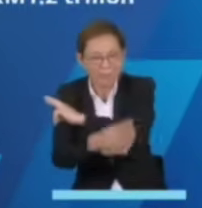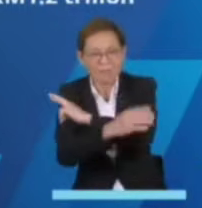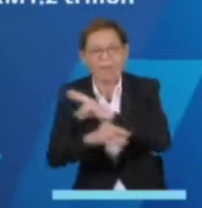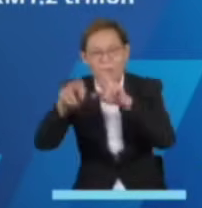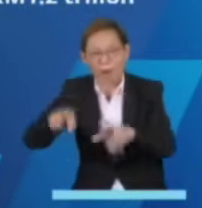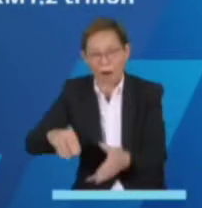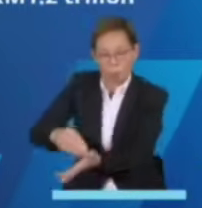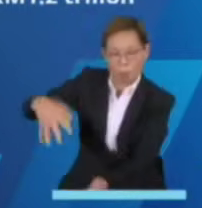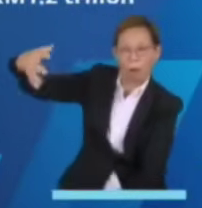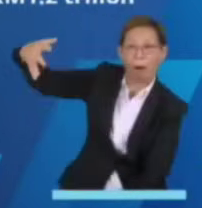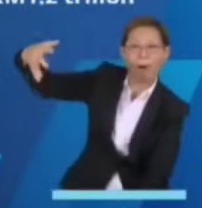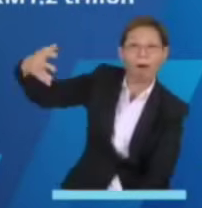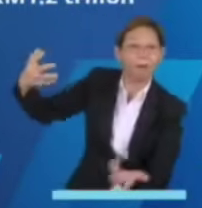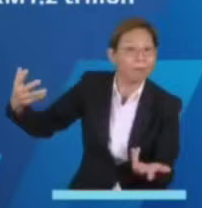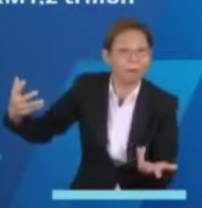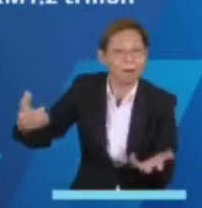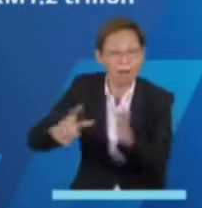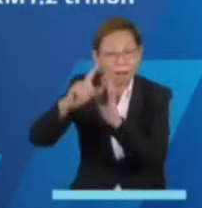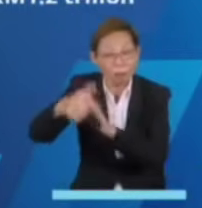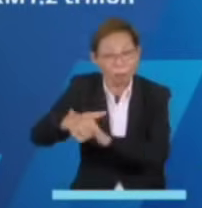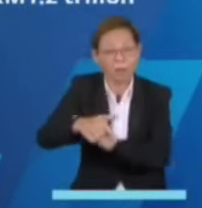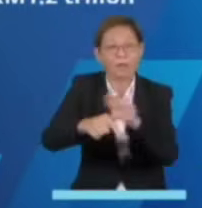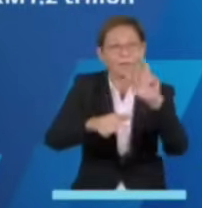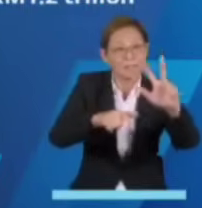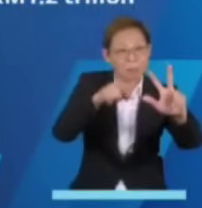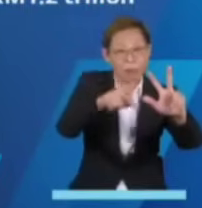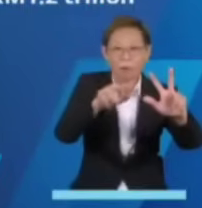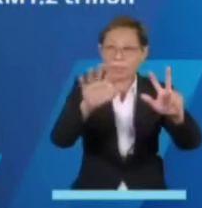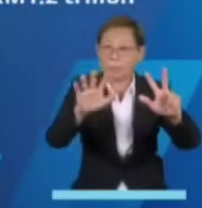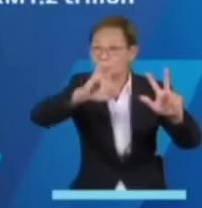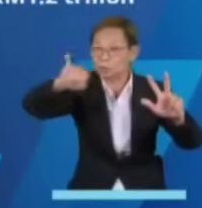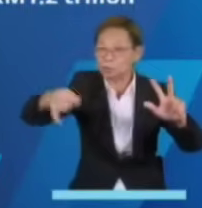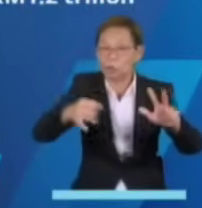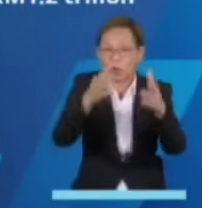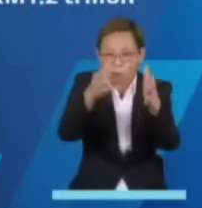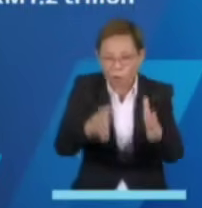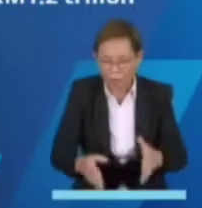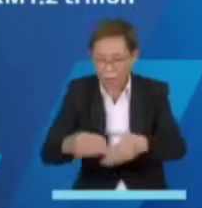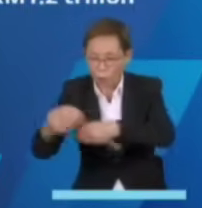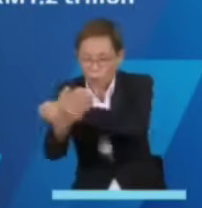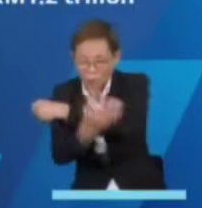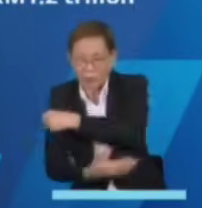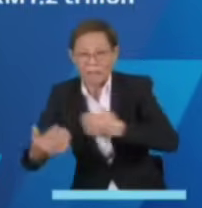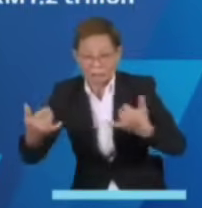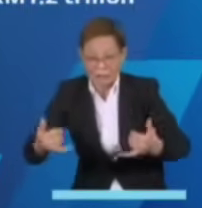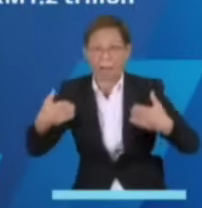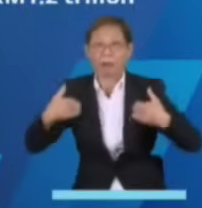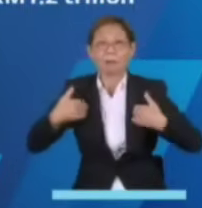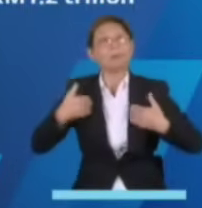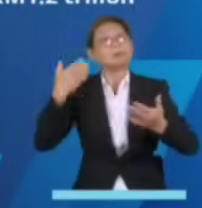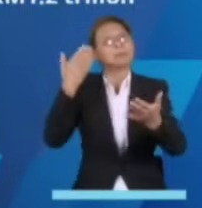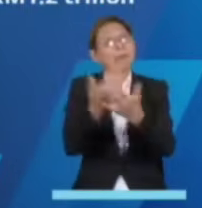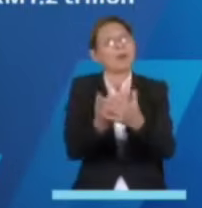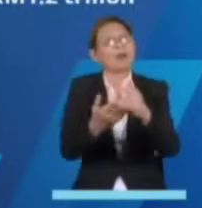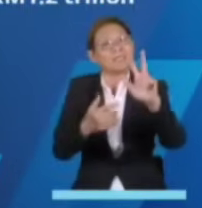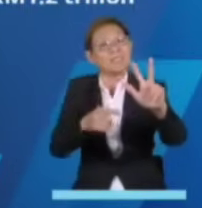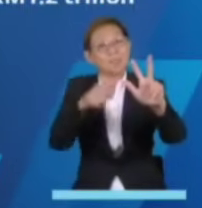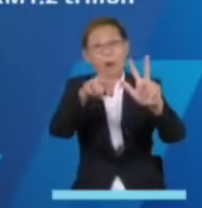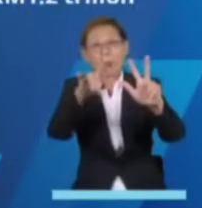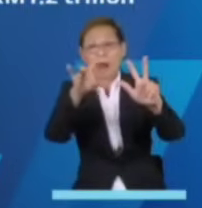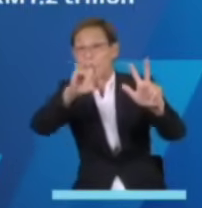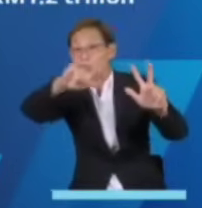terkaya. Kemudian 3.5 juta warga asing dan sekarang ada yang kata mencecah sampai